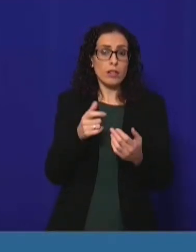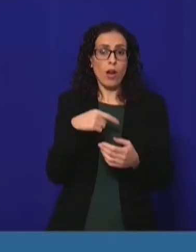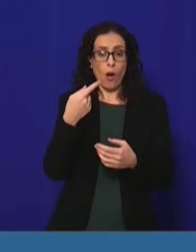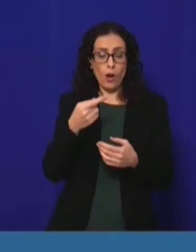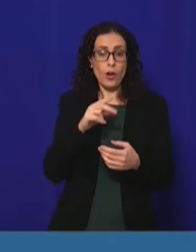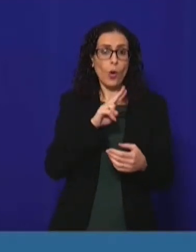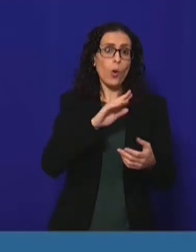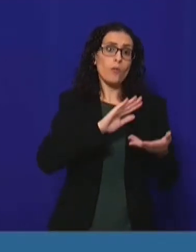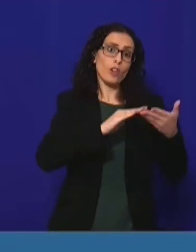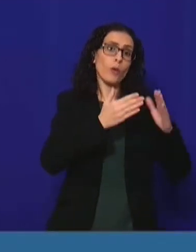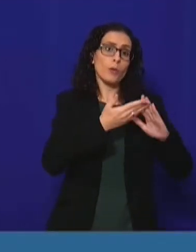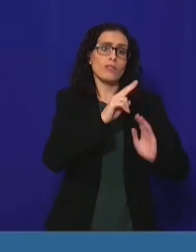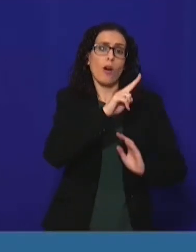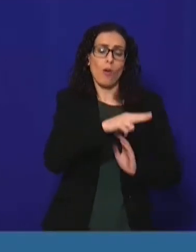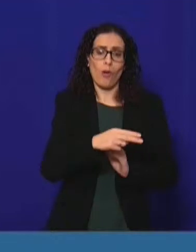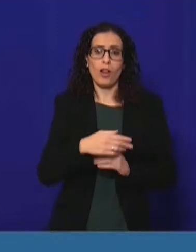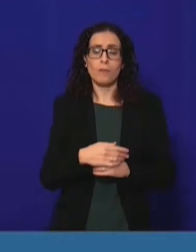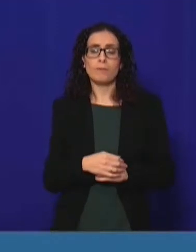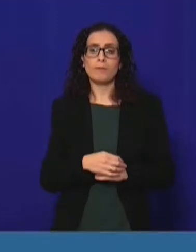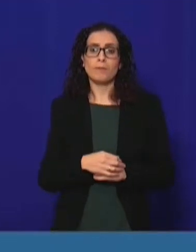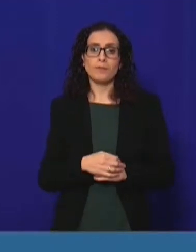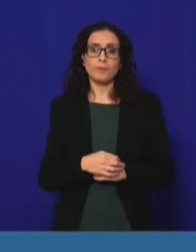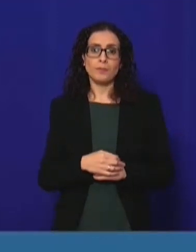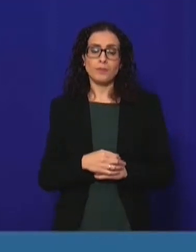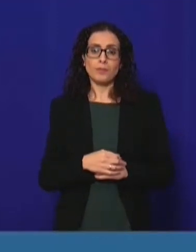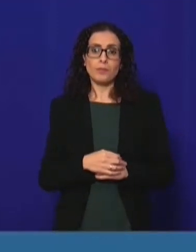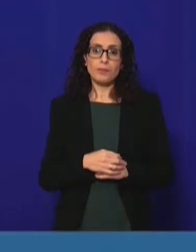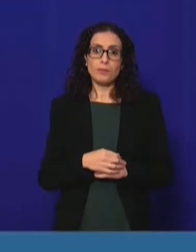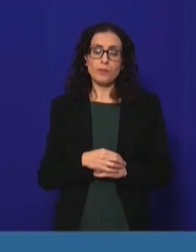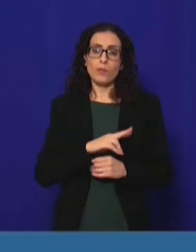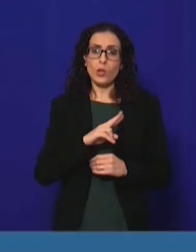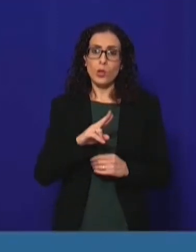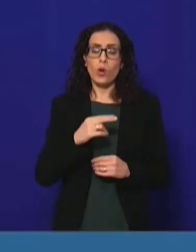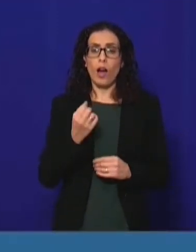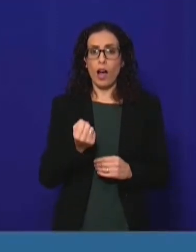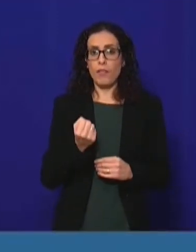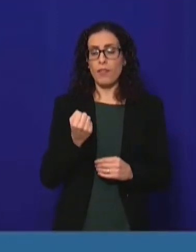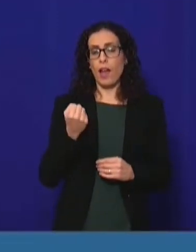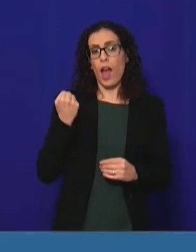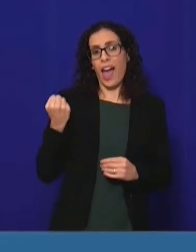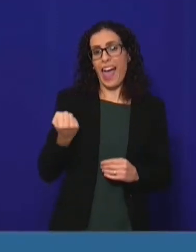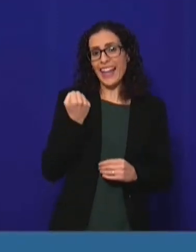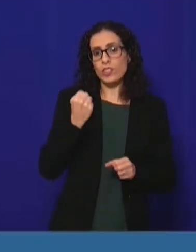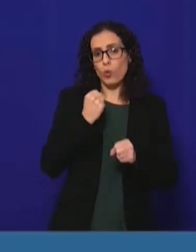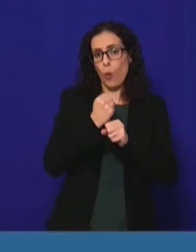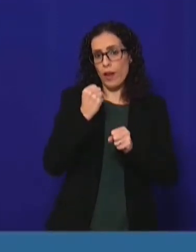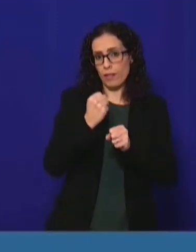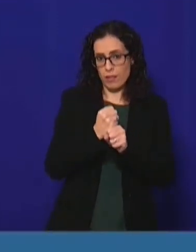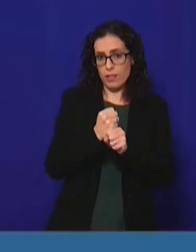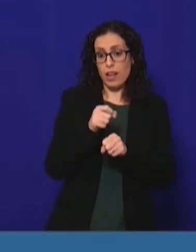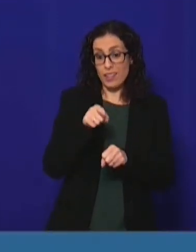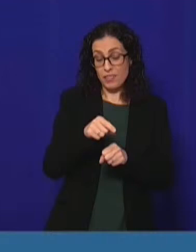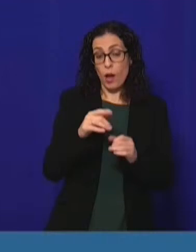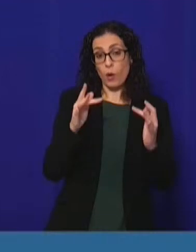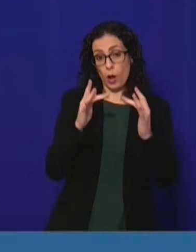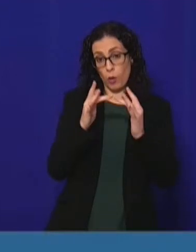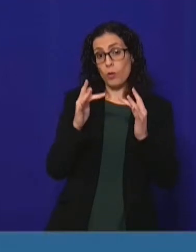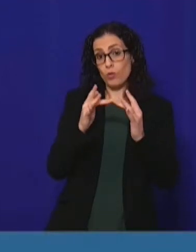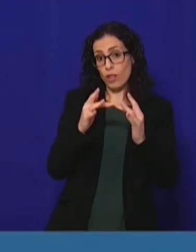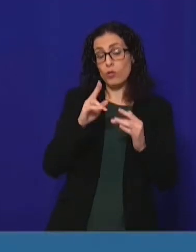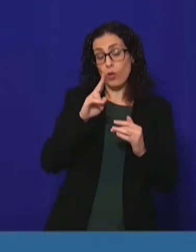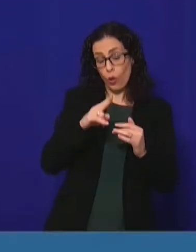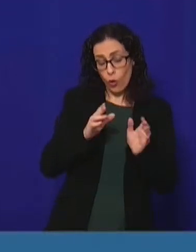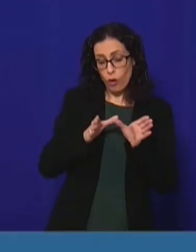oħra, però aħna nibqgħu għaddejjin ukoll anke fejn għandek healthcare workers li anke fejn huma qegħdin dawn kellhom espożizzjoni dawn ukoll